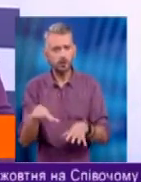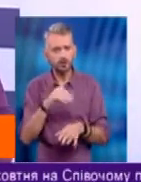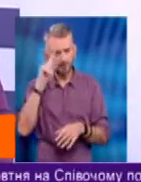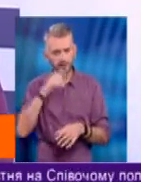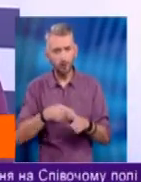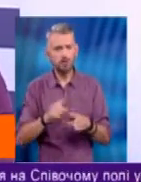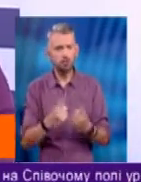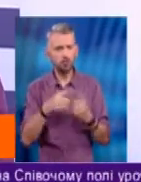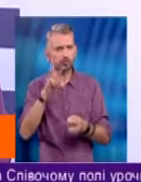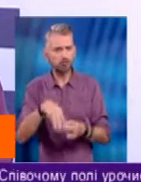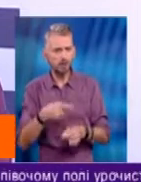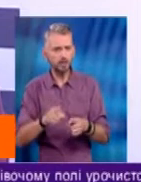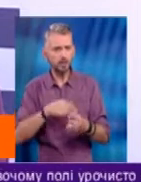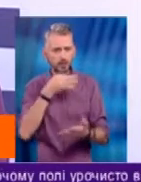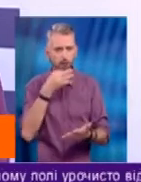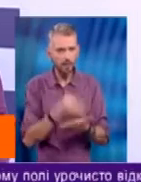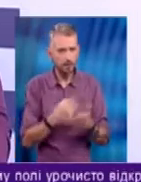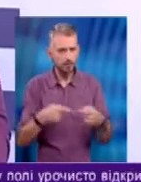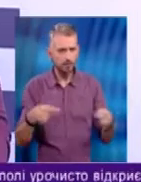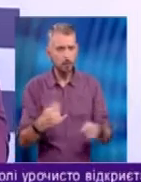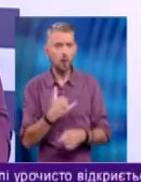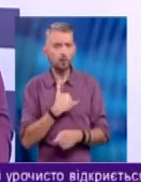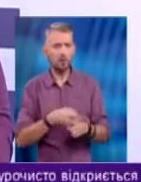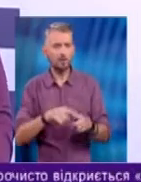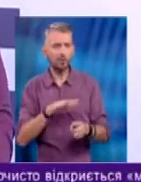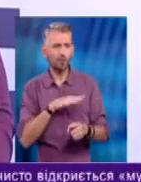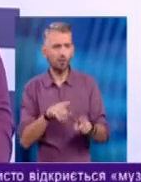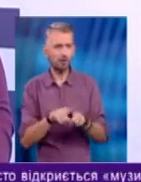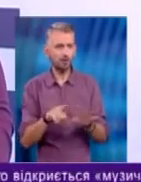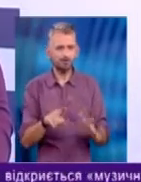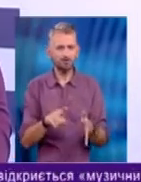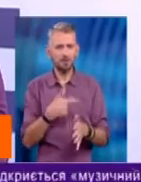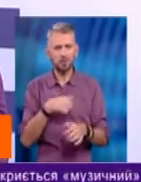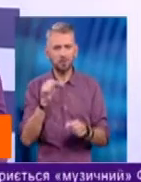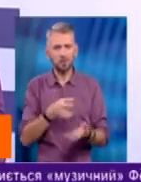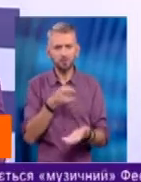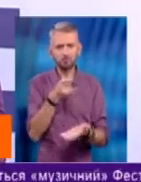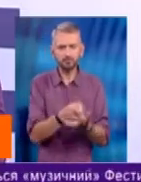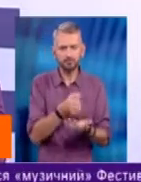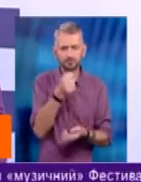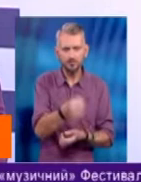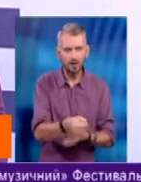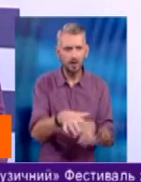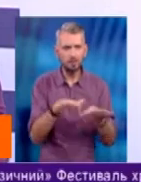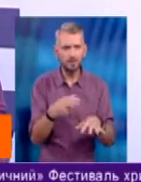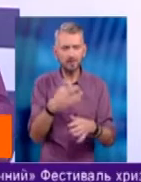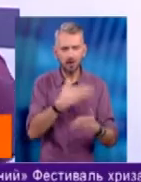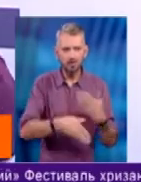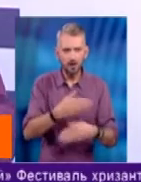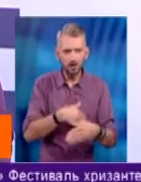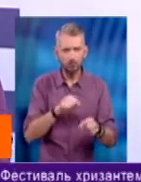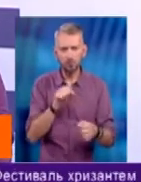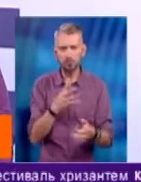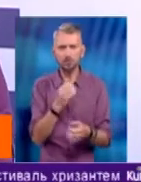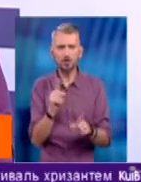що це великі штрафи, що це відповідальність і так далі. У нас це було так, знаєте, ми можемо поставити машину на місце для інвалідів, ми можемо ще